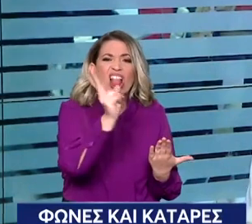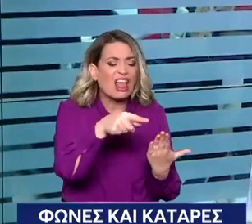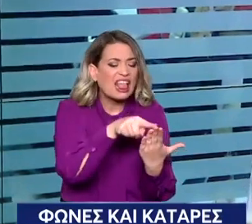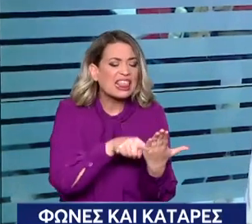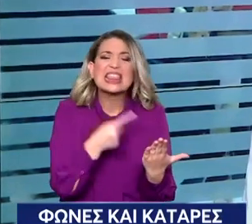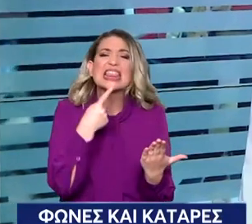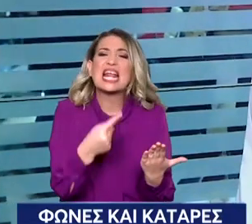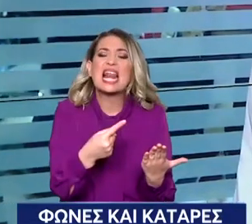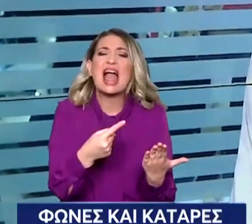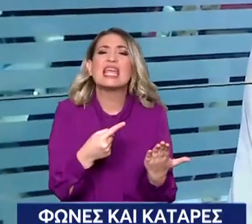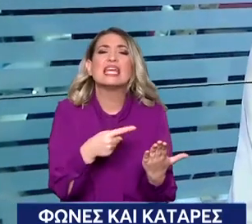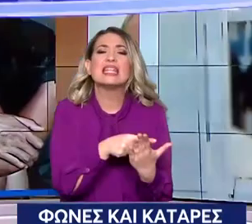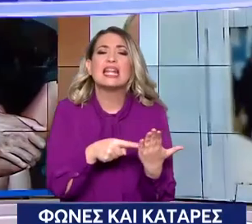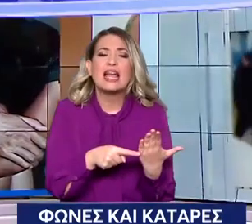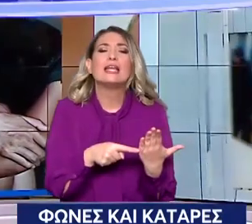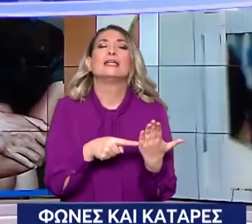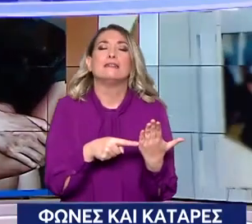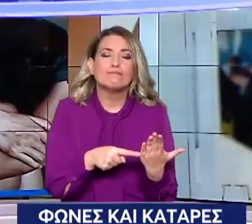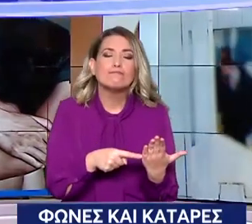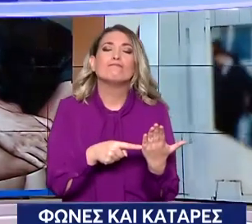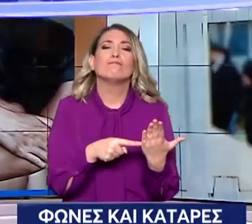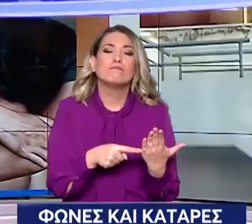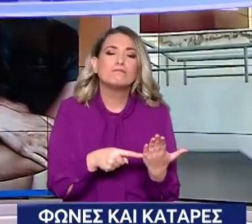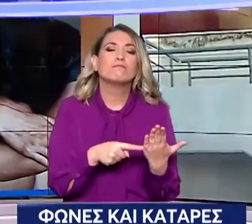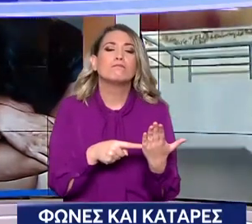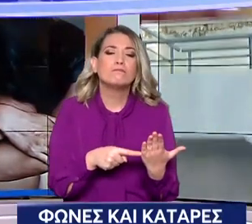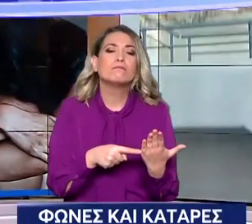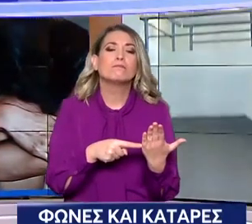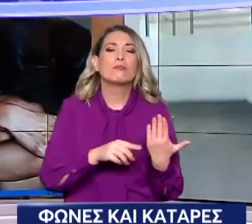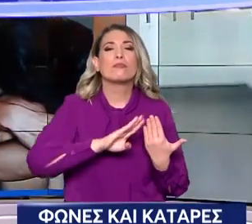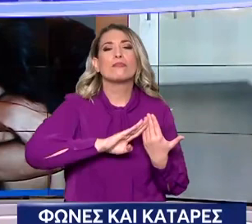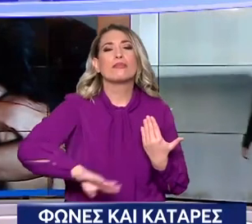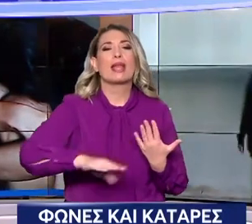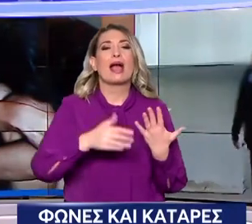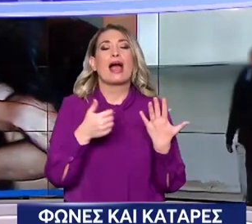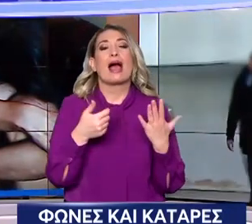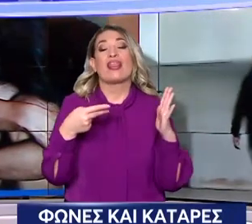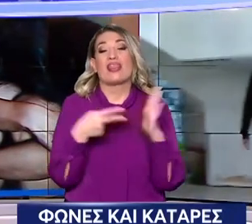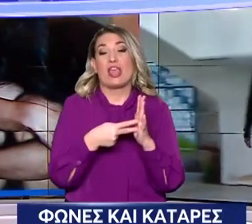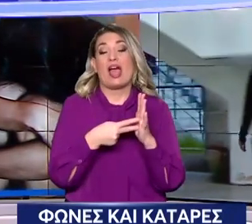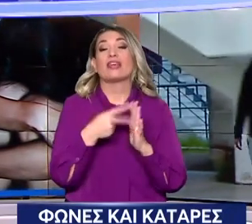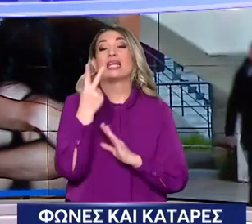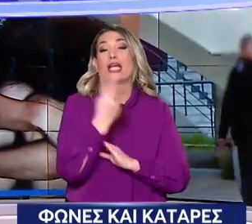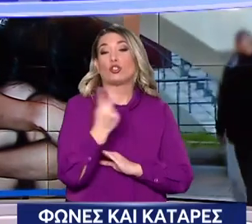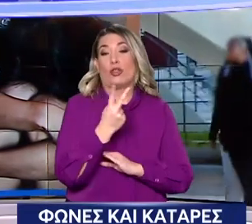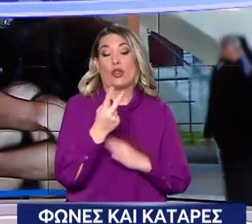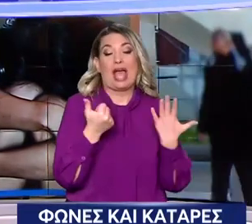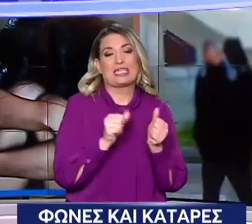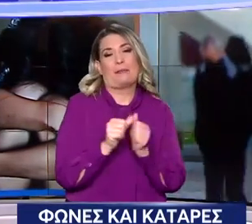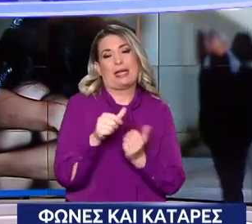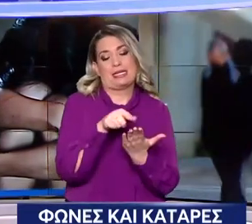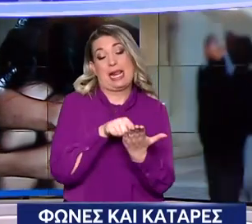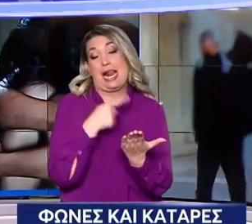εγκλημάτων να είναι μισό τον τελευταίο το τελευταίο εξάμηνο του 2022 να σας πω ότι η